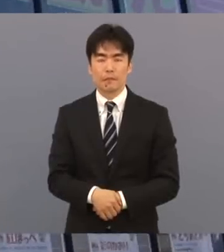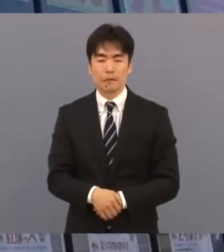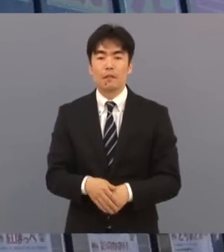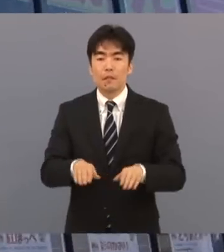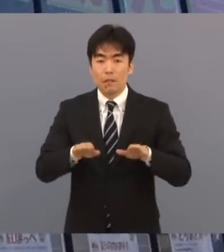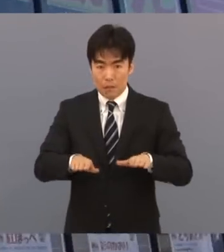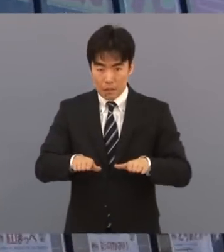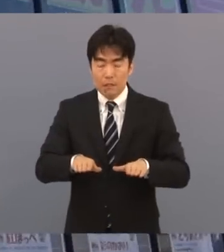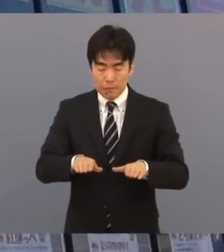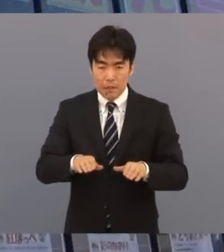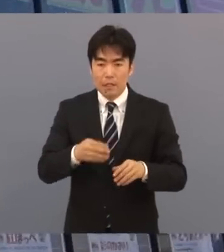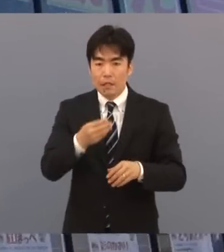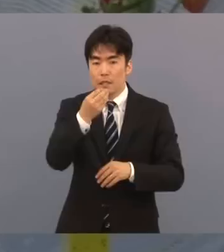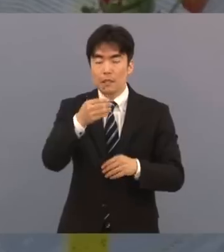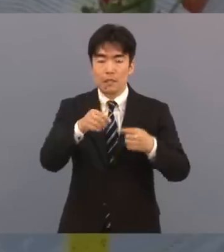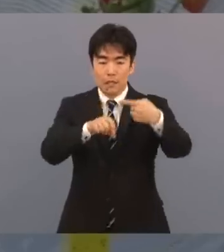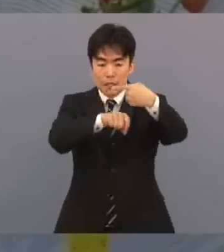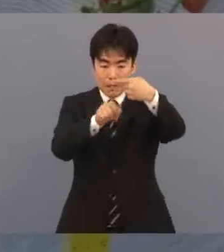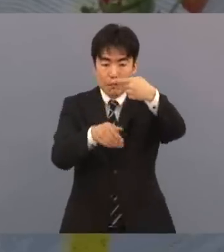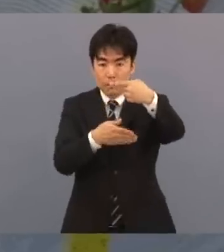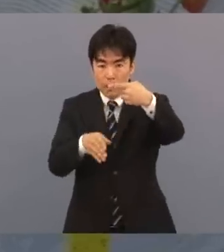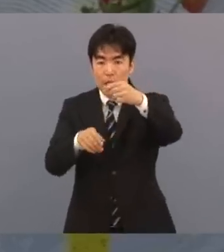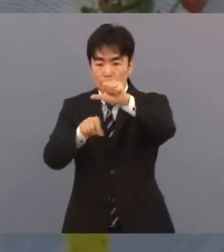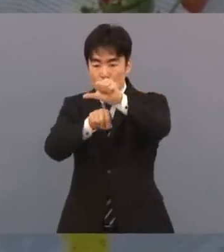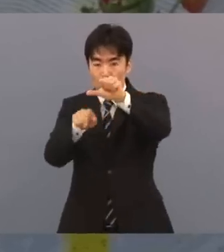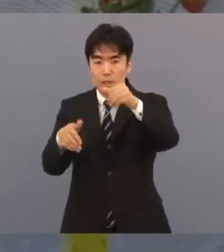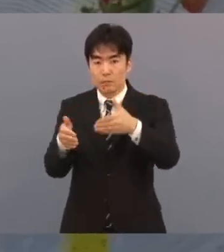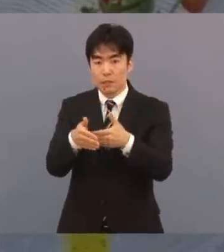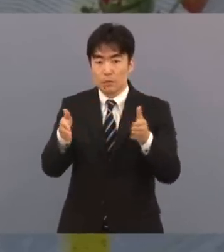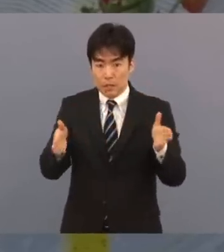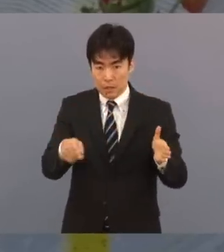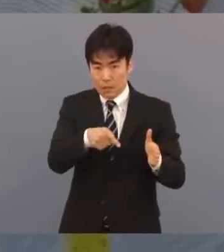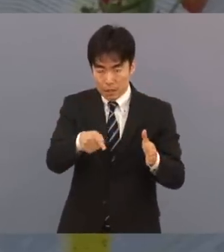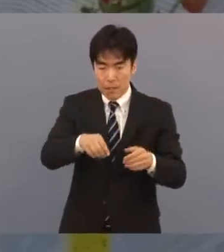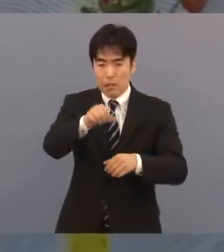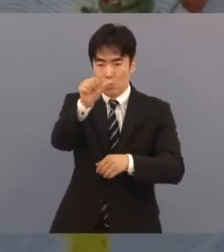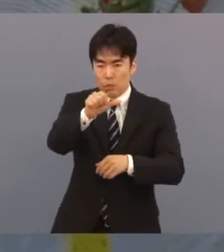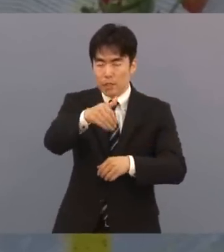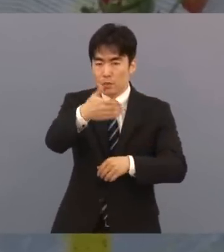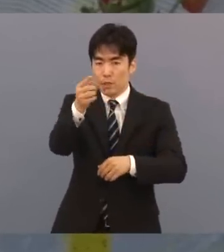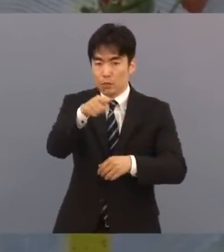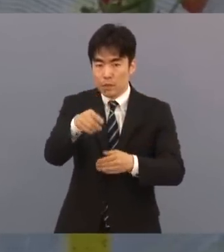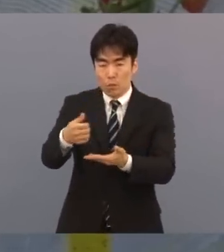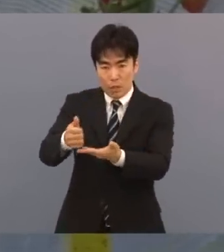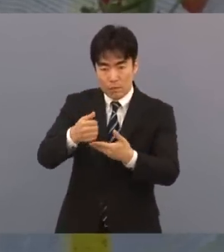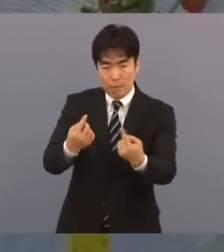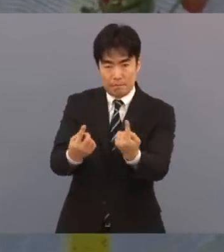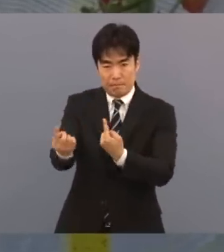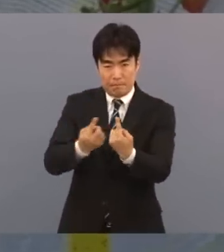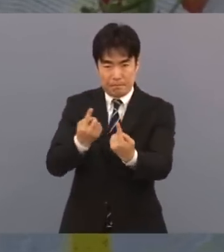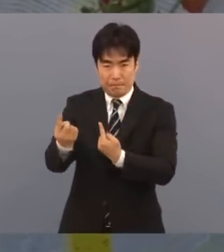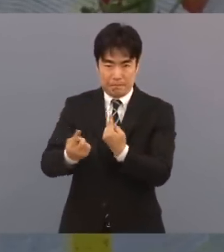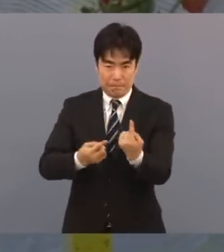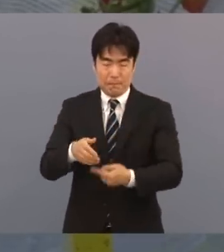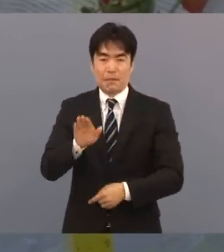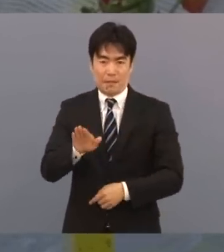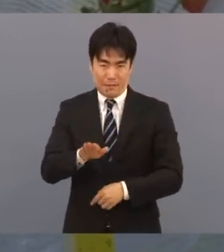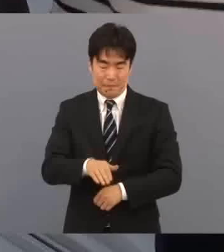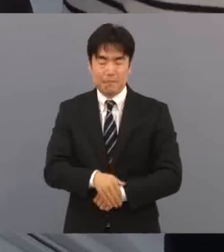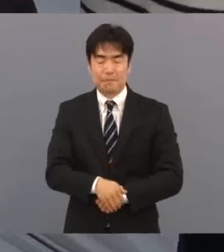今年は1月から5月までの開園中におよそ5900人が訪れました。